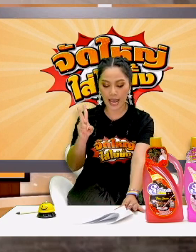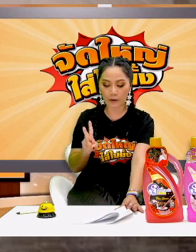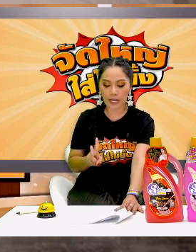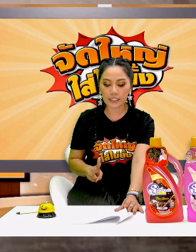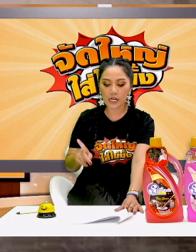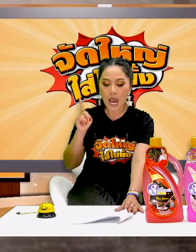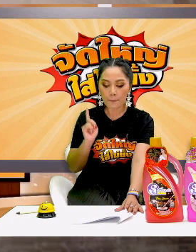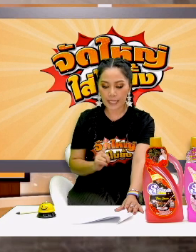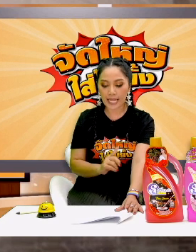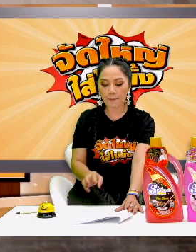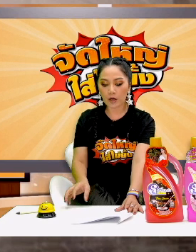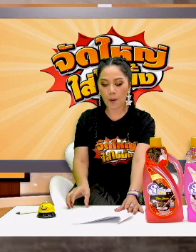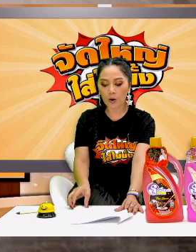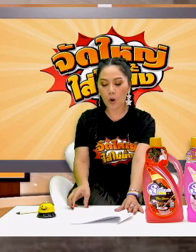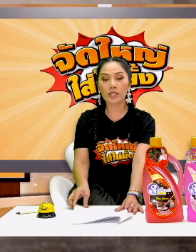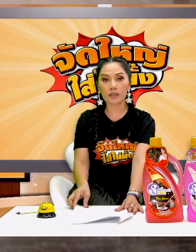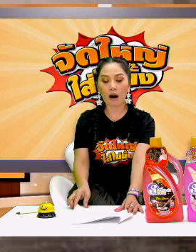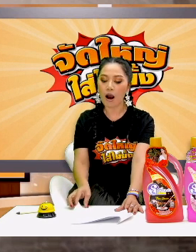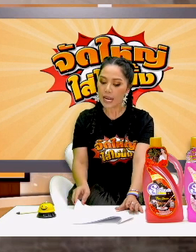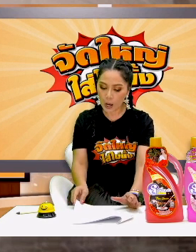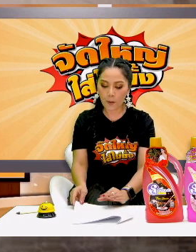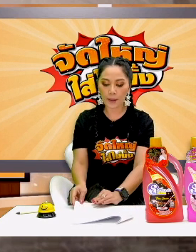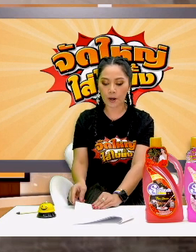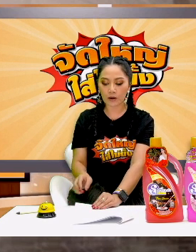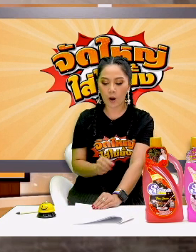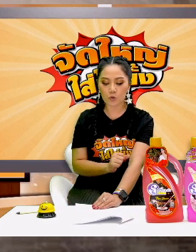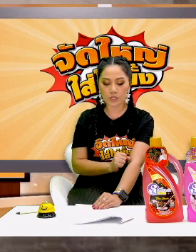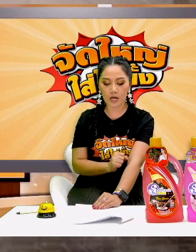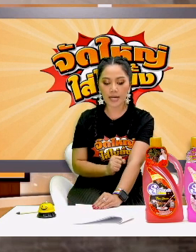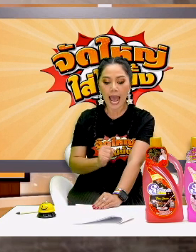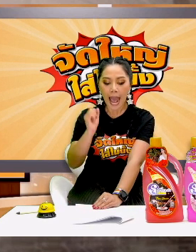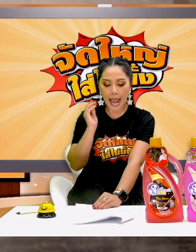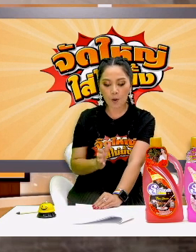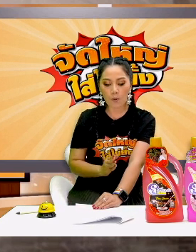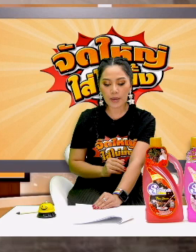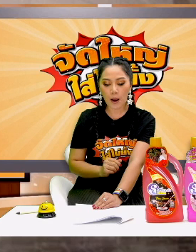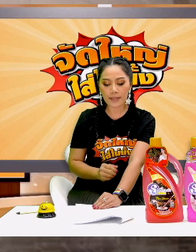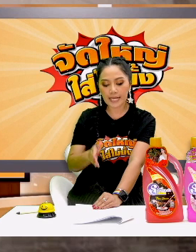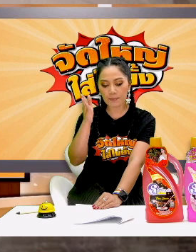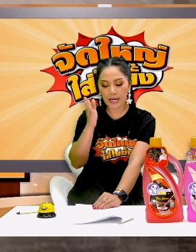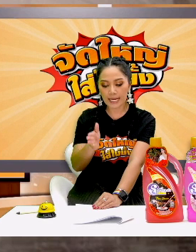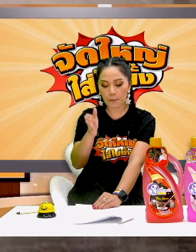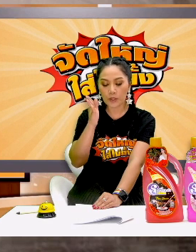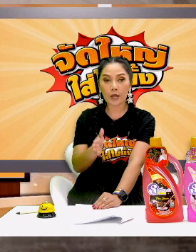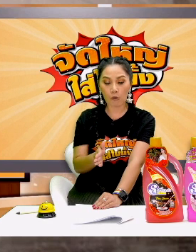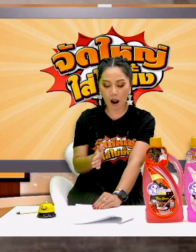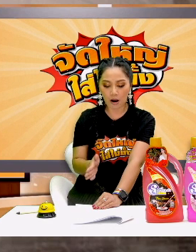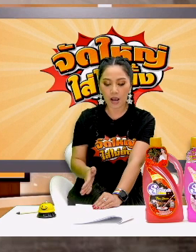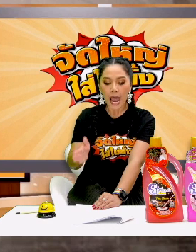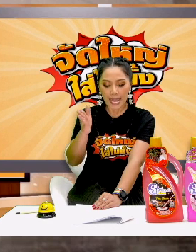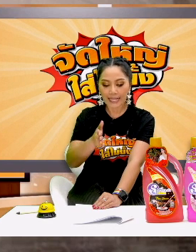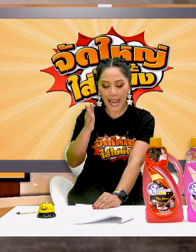2 อย่างด้วยกันคือผิดตามพรบโรคติดต่อแล้วก็ผิดพรกฉุกเฉินหากพบว่ามีความผิดจะดำเนินคดีกับผู้ที่เกี่ยว